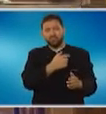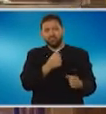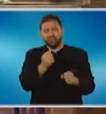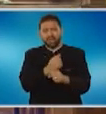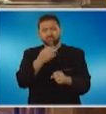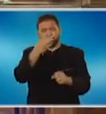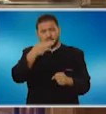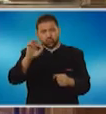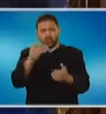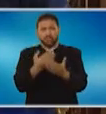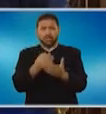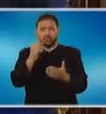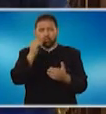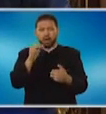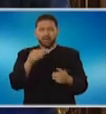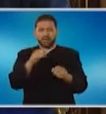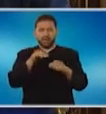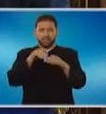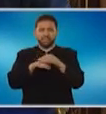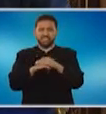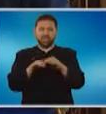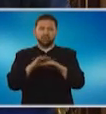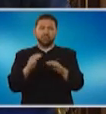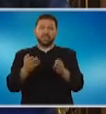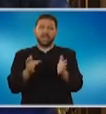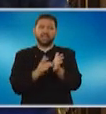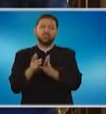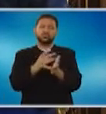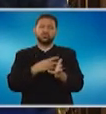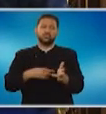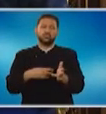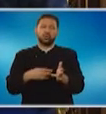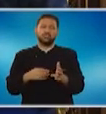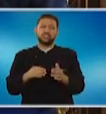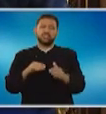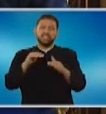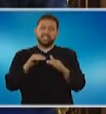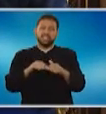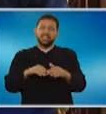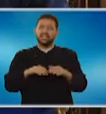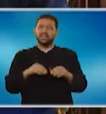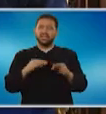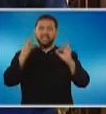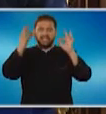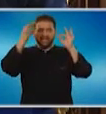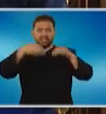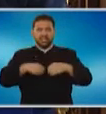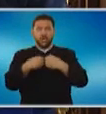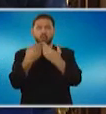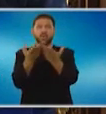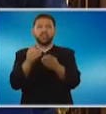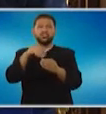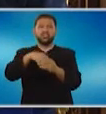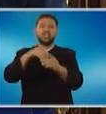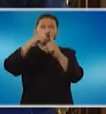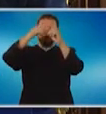popularizează mesajul pe care Hristos îl transmite în biserică. Și la lucrurile astea trebuie